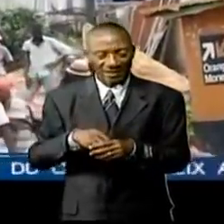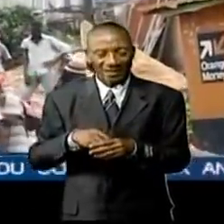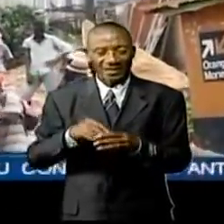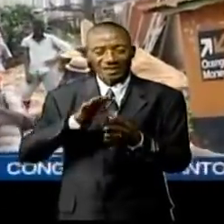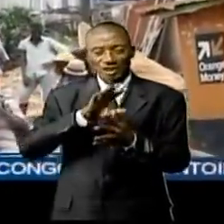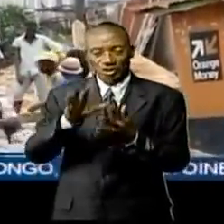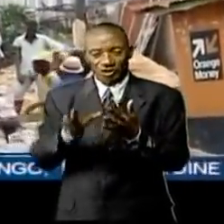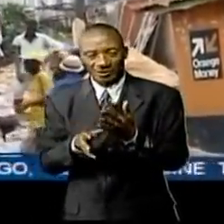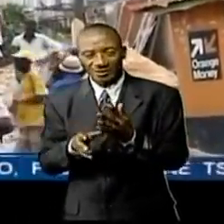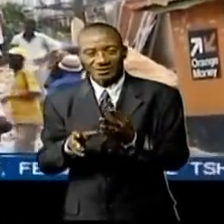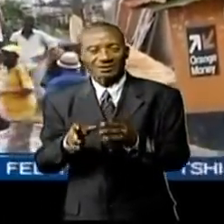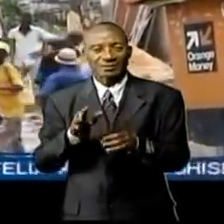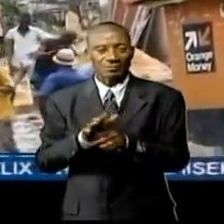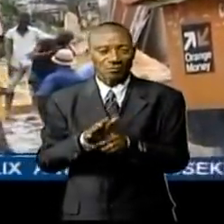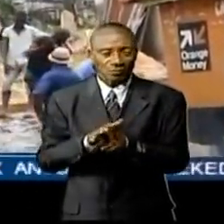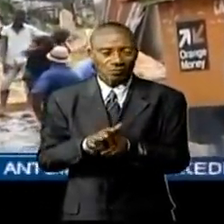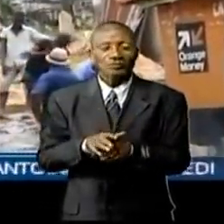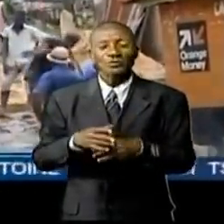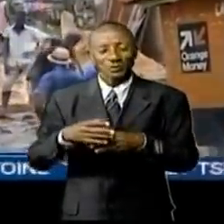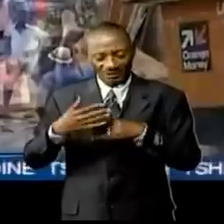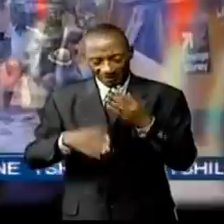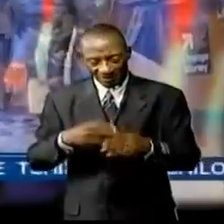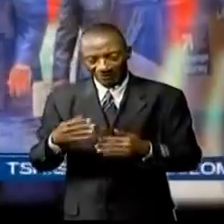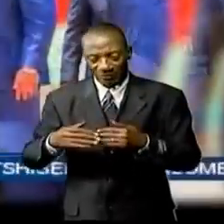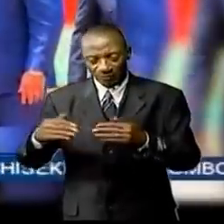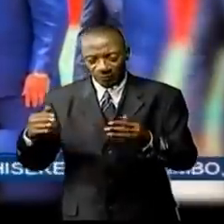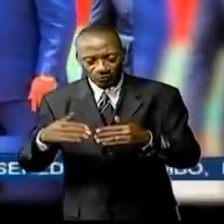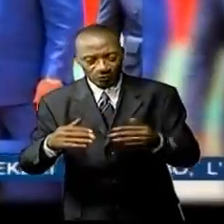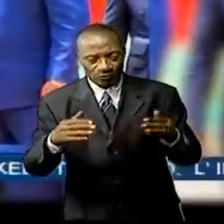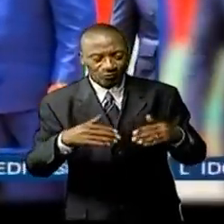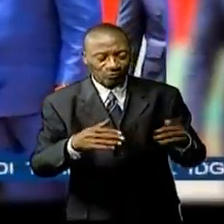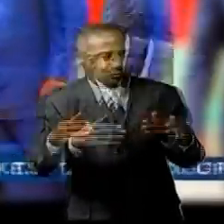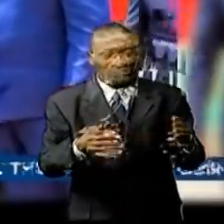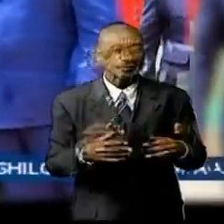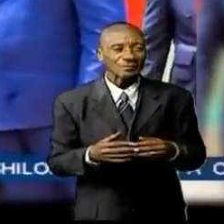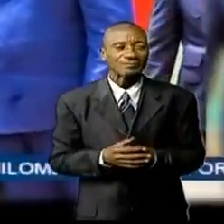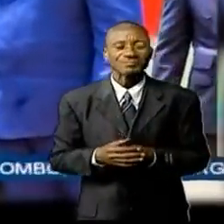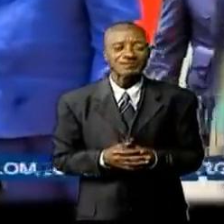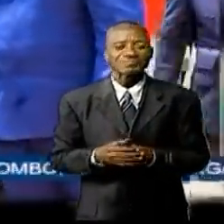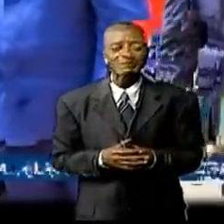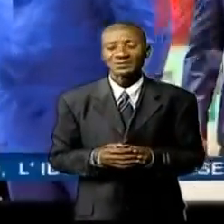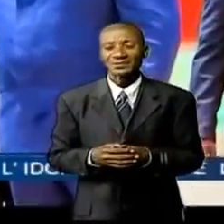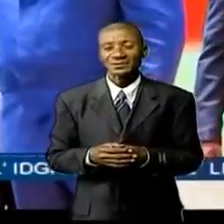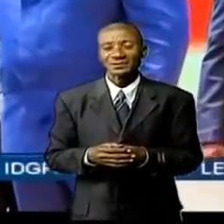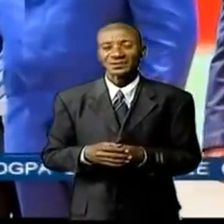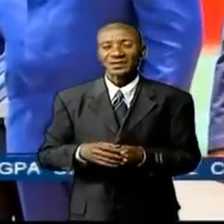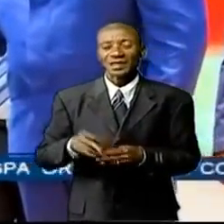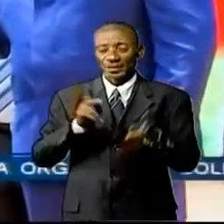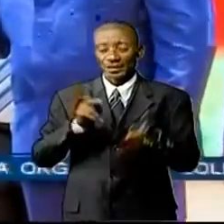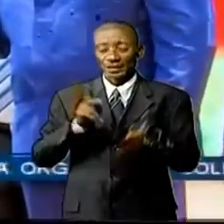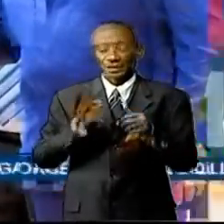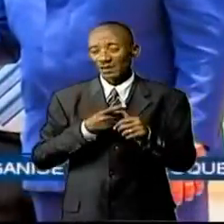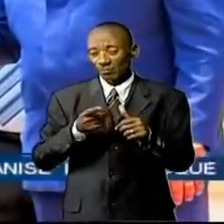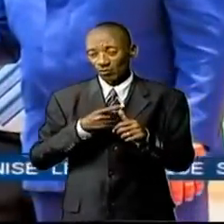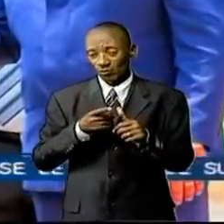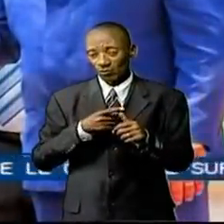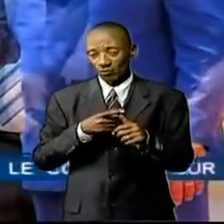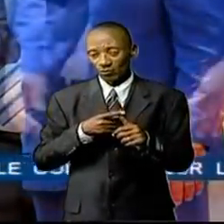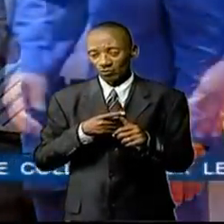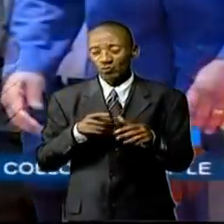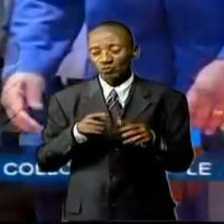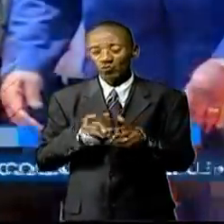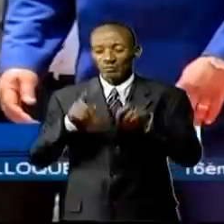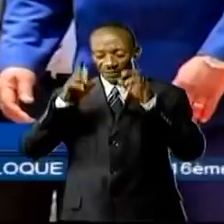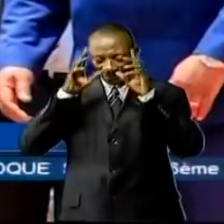la cristallisation de la vision présidentielle. Connu sous le slogan « Le peuple d'abord », vision prônée par le chef de l'État, Félix Antoine